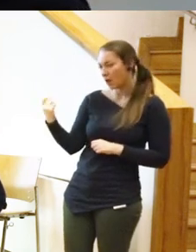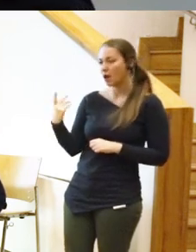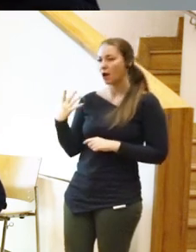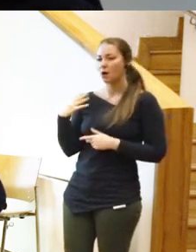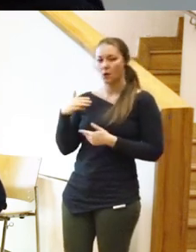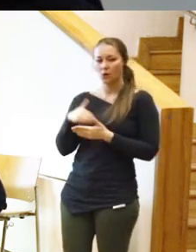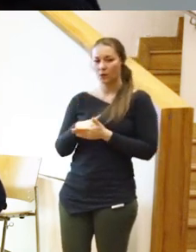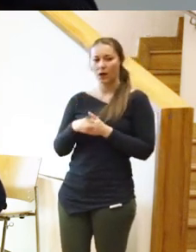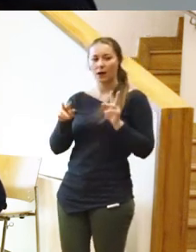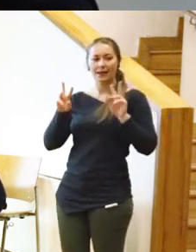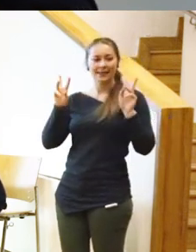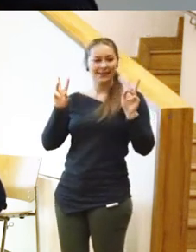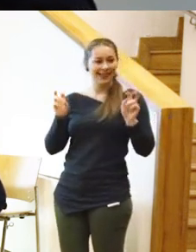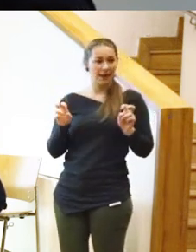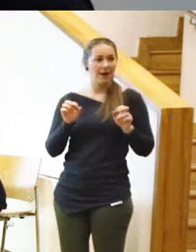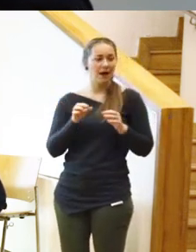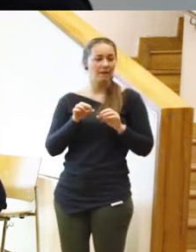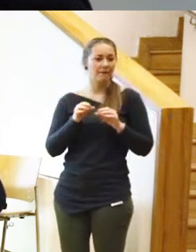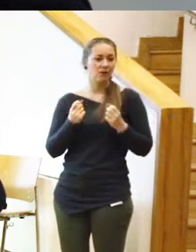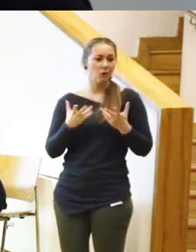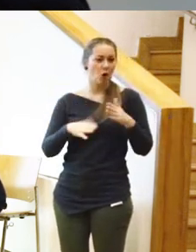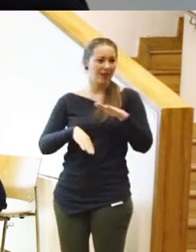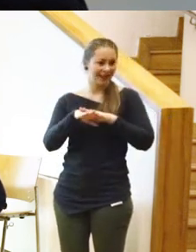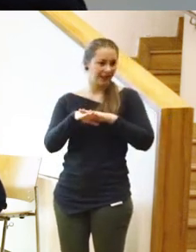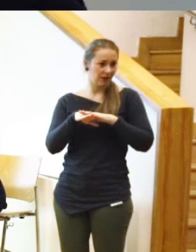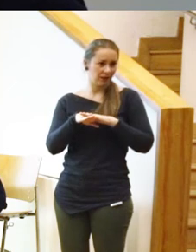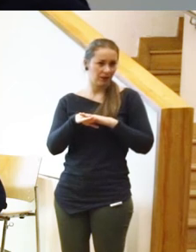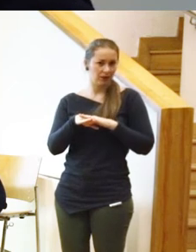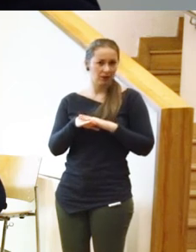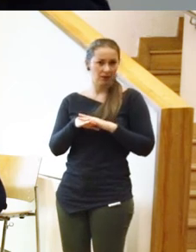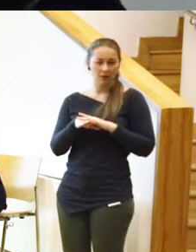vymezili, bylo téma těch kvót, protože